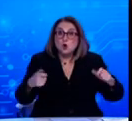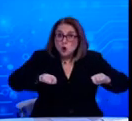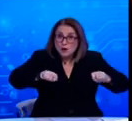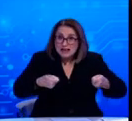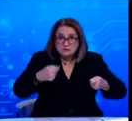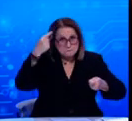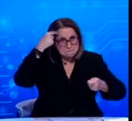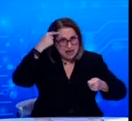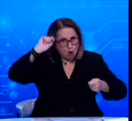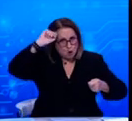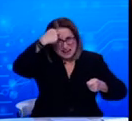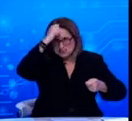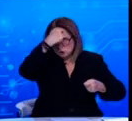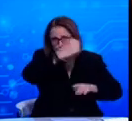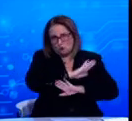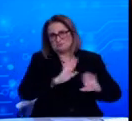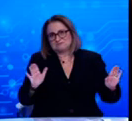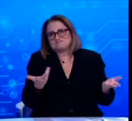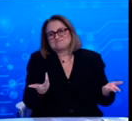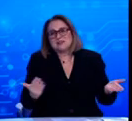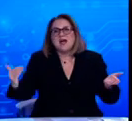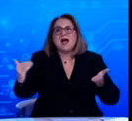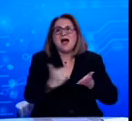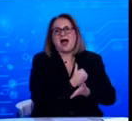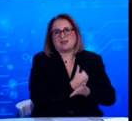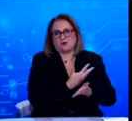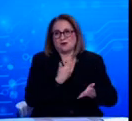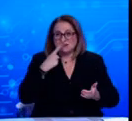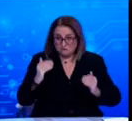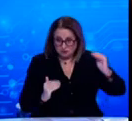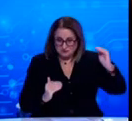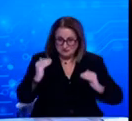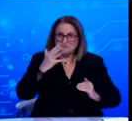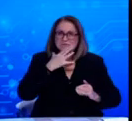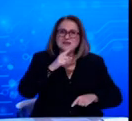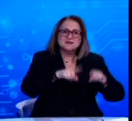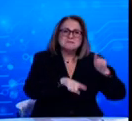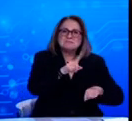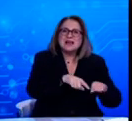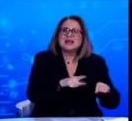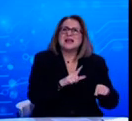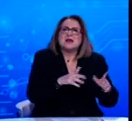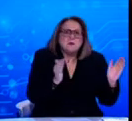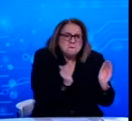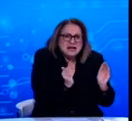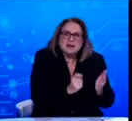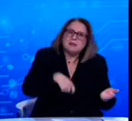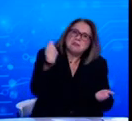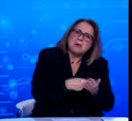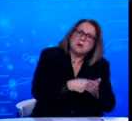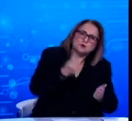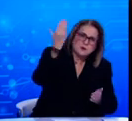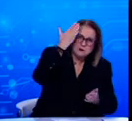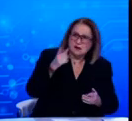όλων. Ας αποφύγουμε λοιπόν μια δεύτερη τέτοια εμπειρία. Σήμερα είμαστε πιο έμπειροι απέναντι στην